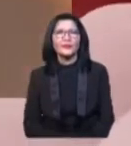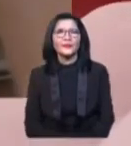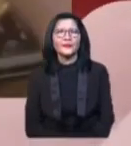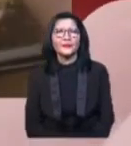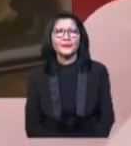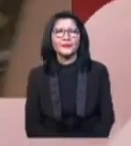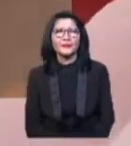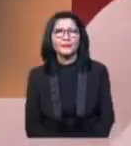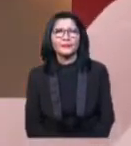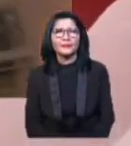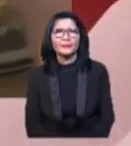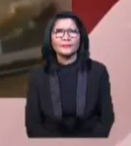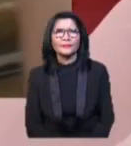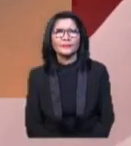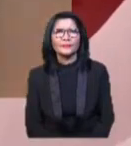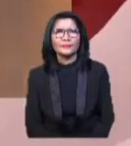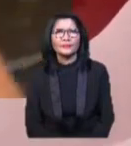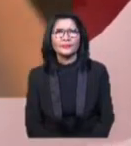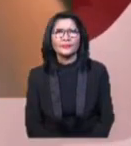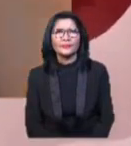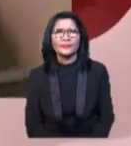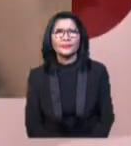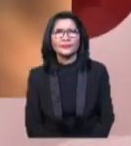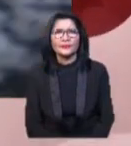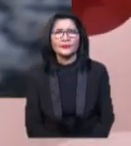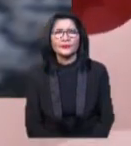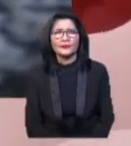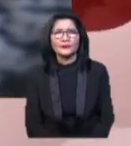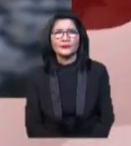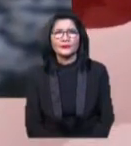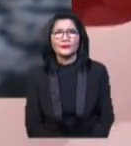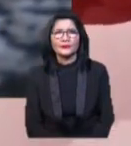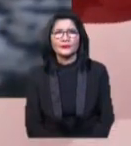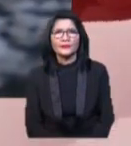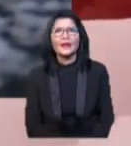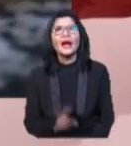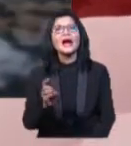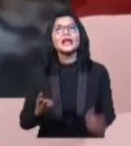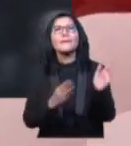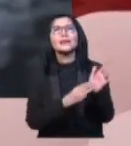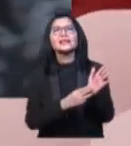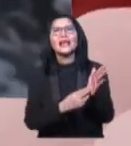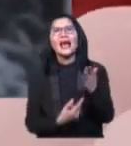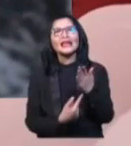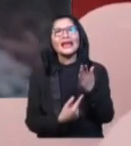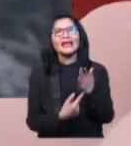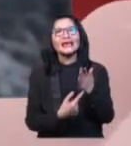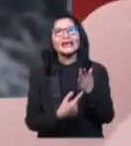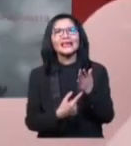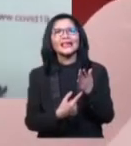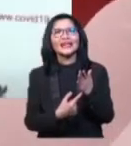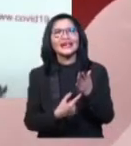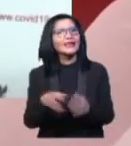Ya, baik, saya perlu informasikan ulang usaha mikro. Sepertinya ada sedikit trouble di suara.